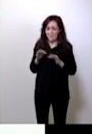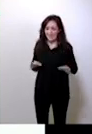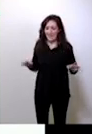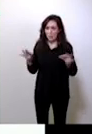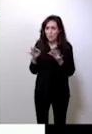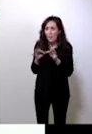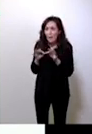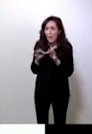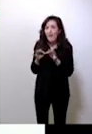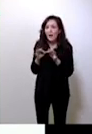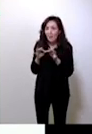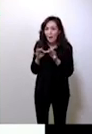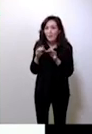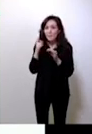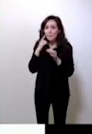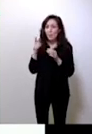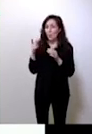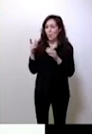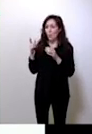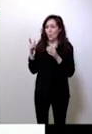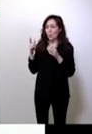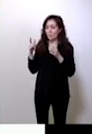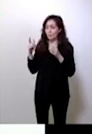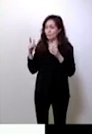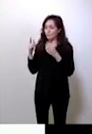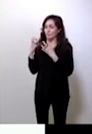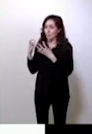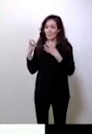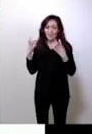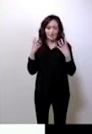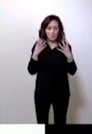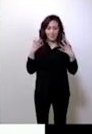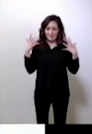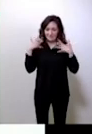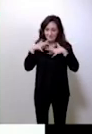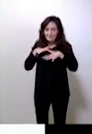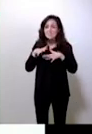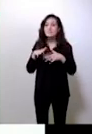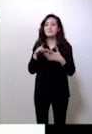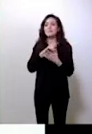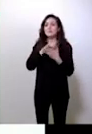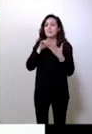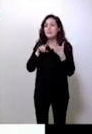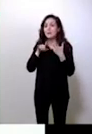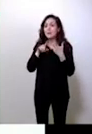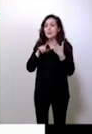défi, celui du prix, de manière à ce qu'on puisse se loger, que ce soit en location ou en achat,